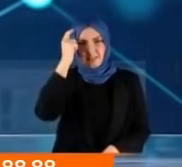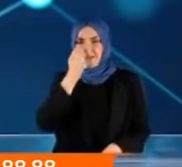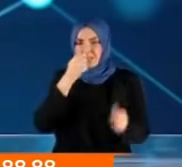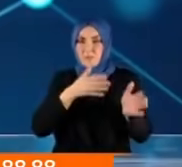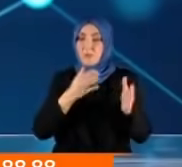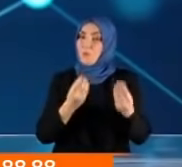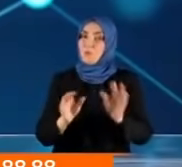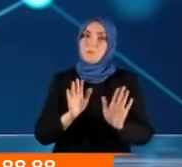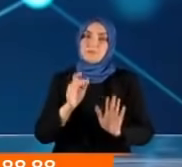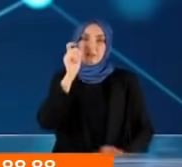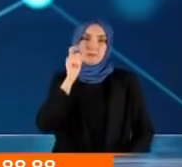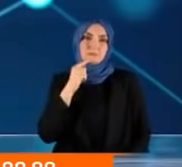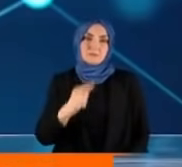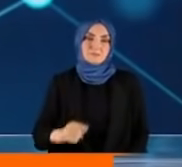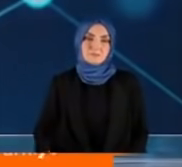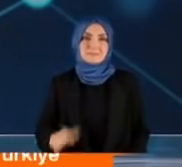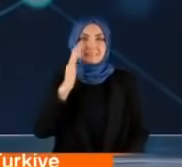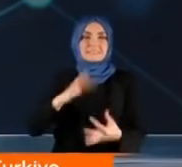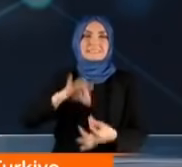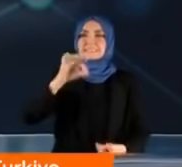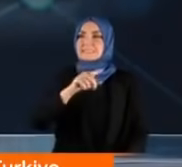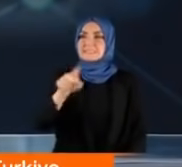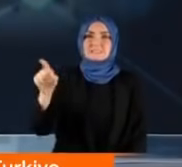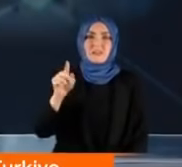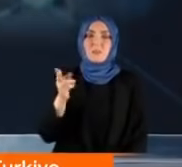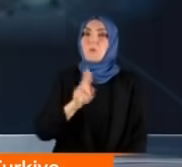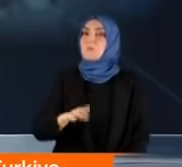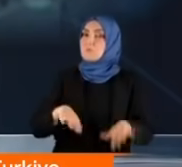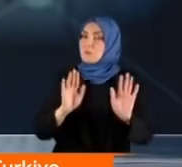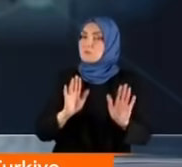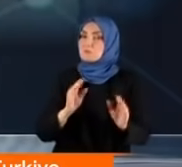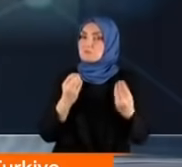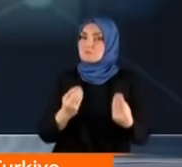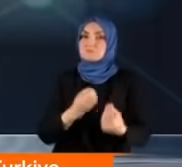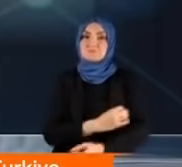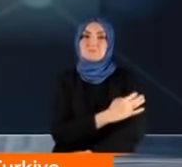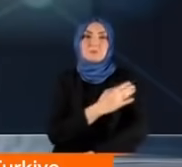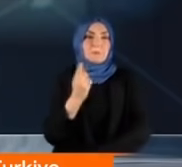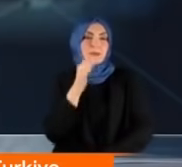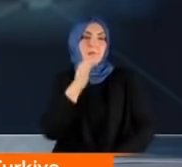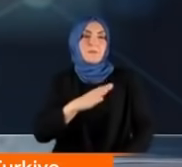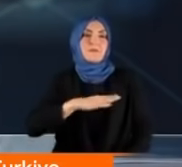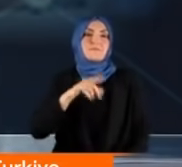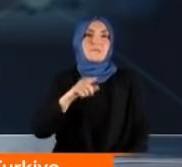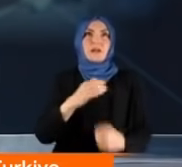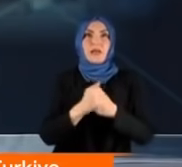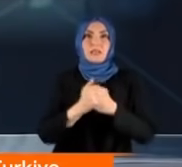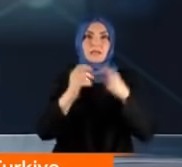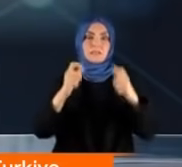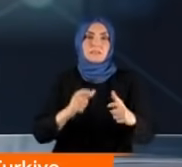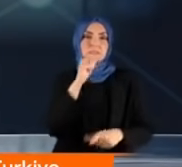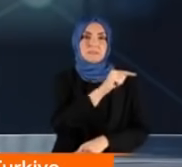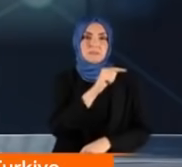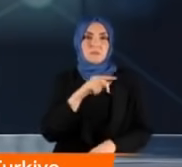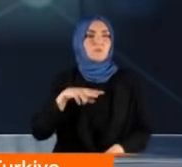Bu insanlık ölmemiş dedirten bir haber var şimdi sırada adres Antalya yolda yürüyen bir yayının cebinden